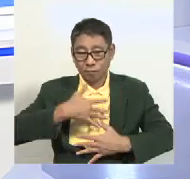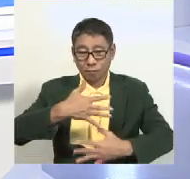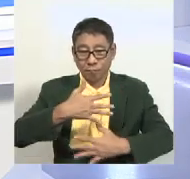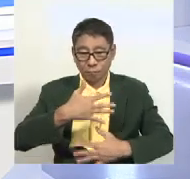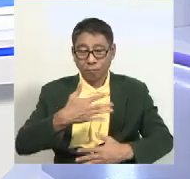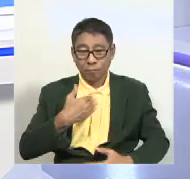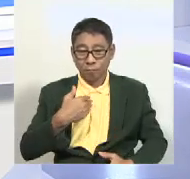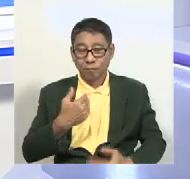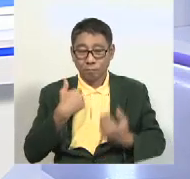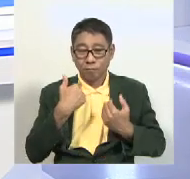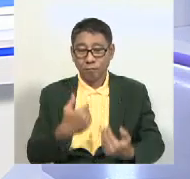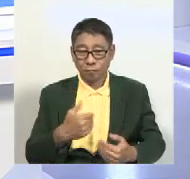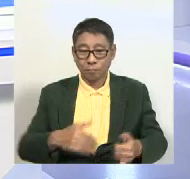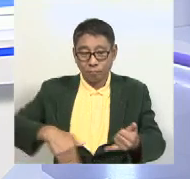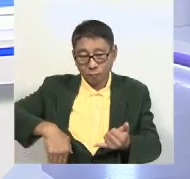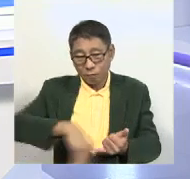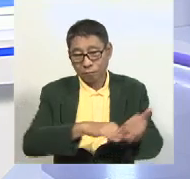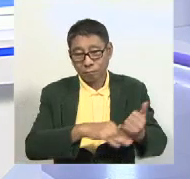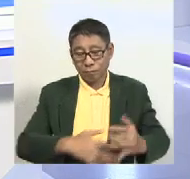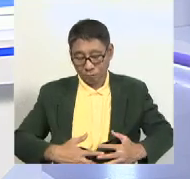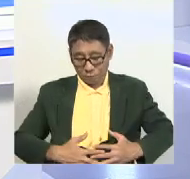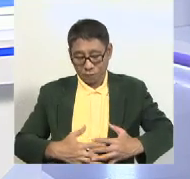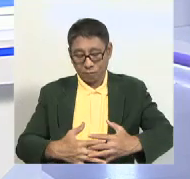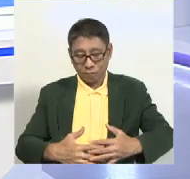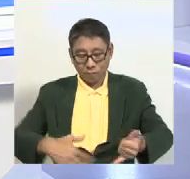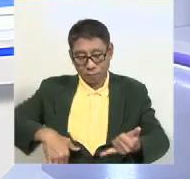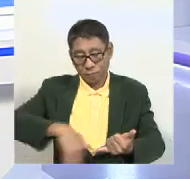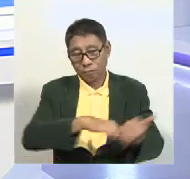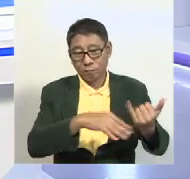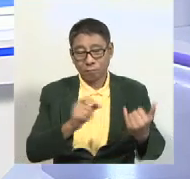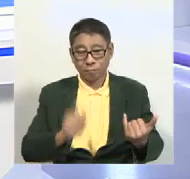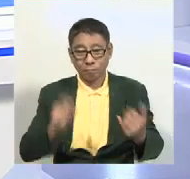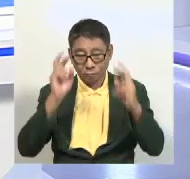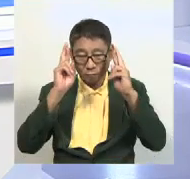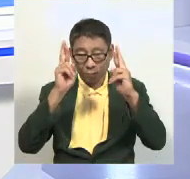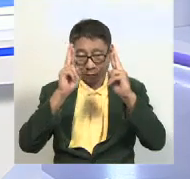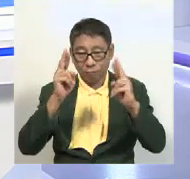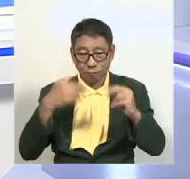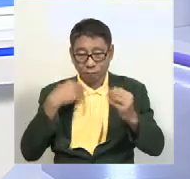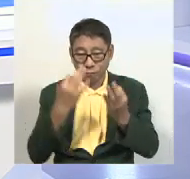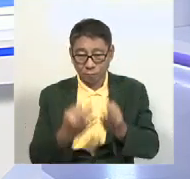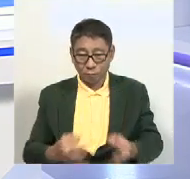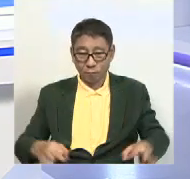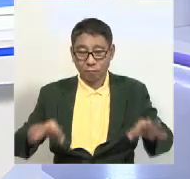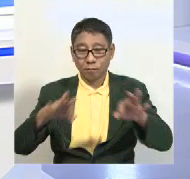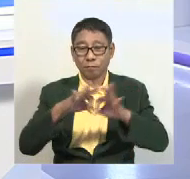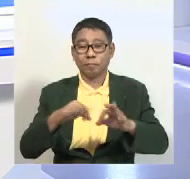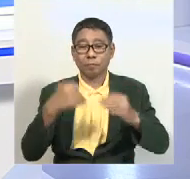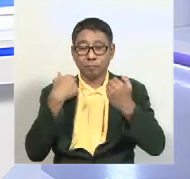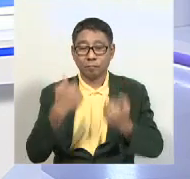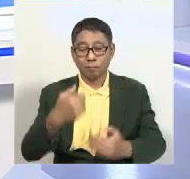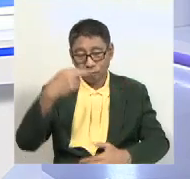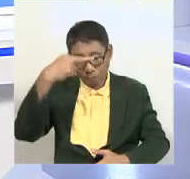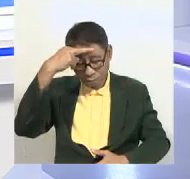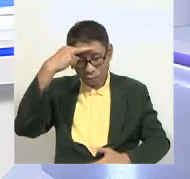างเดินอาหารหรือว่าแท้งทุกครั้งในช่วงตั้งท้องเนี่ยอันนี้จะต้องเฝ้าระวังเป็นพิเศษและที่สำคัญอีกหนึ่งอย่างคือโ